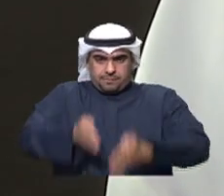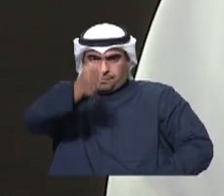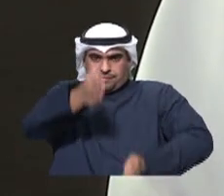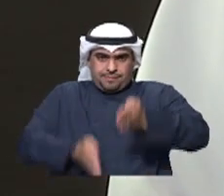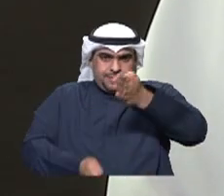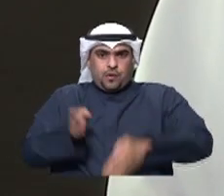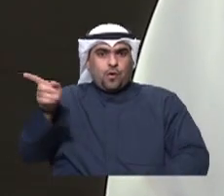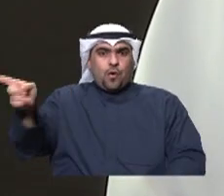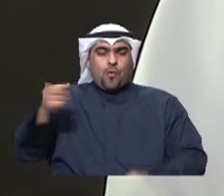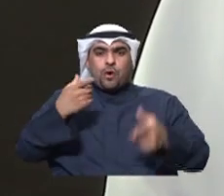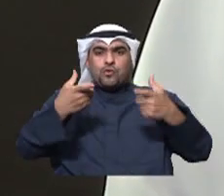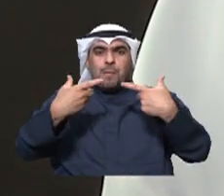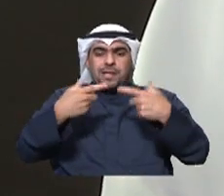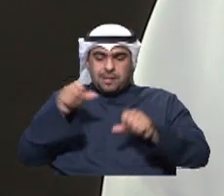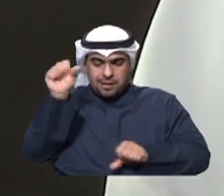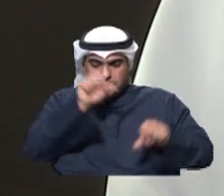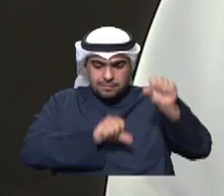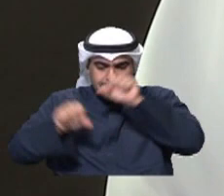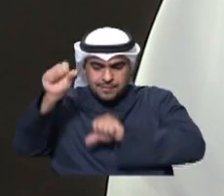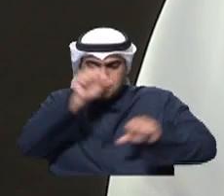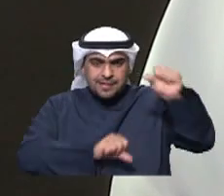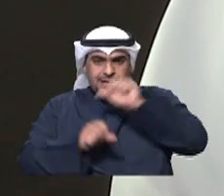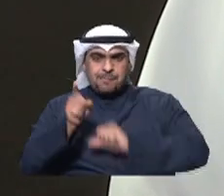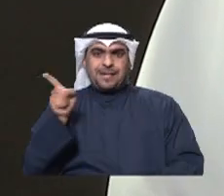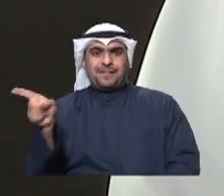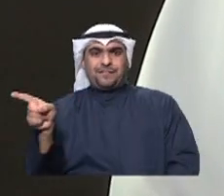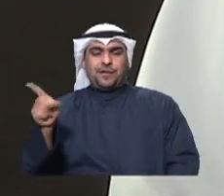ديسمبر 2021 تم إجراء